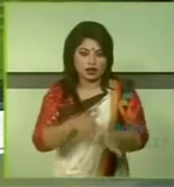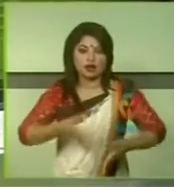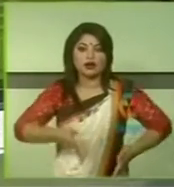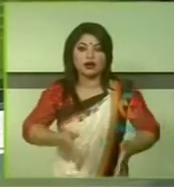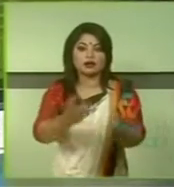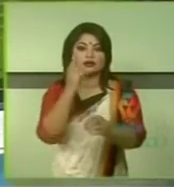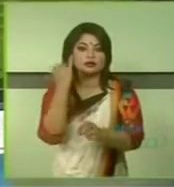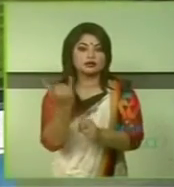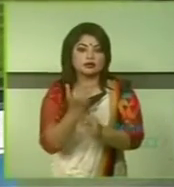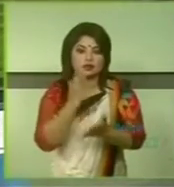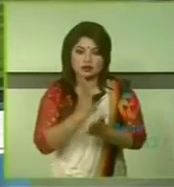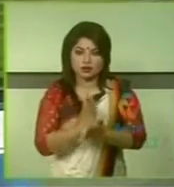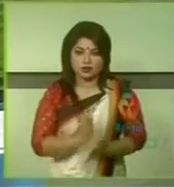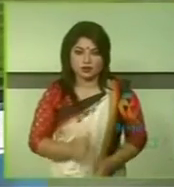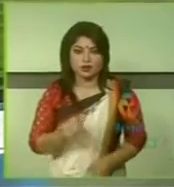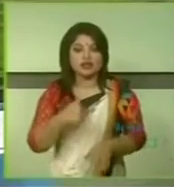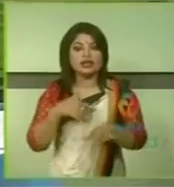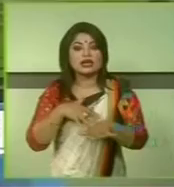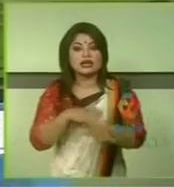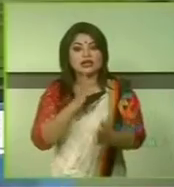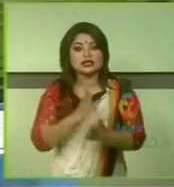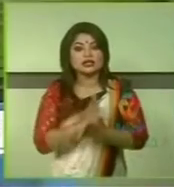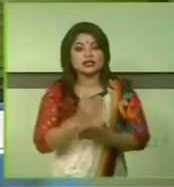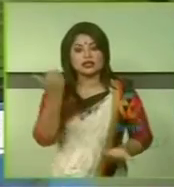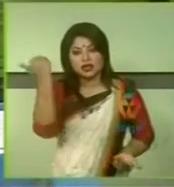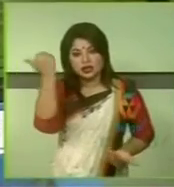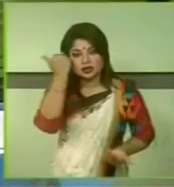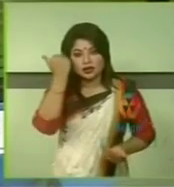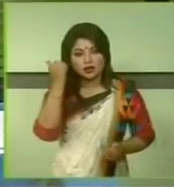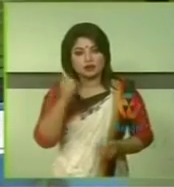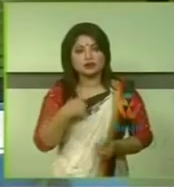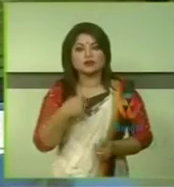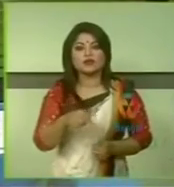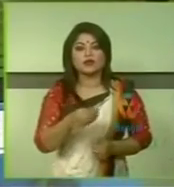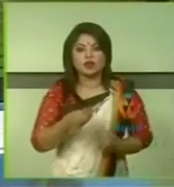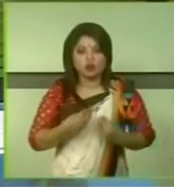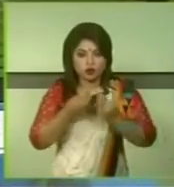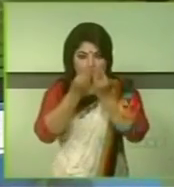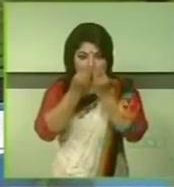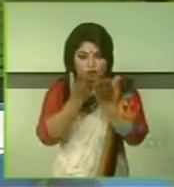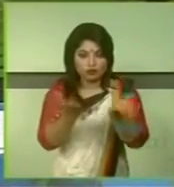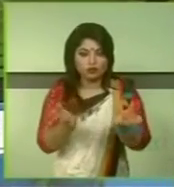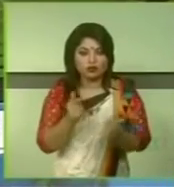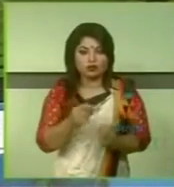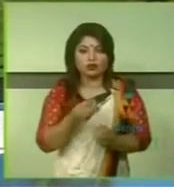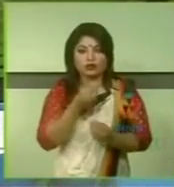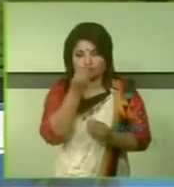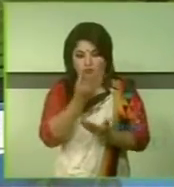ঘুরে চন্দ্রিমা উদ্যানে গিয়ে শেষ হয়। র্যালি শেষে বৈশাখী উৎসবের সংস্কৃতি অনুযায়ী উদ্যানের লেকে ফুল ভাসানো হয়।